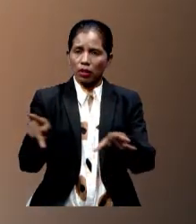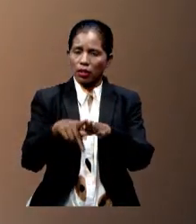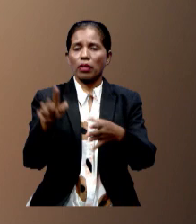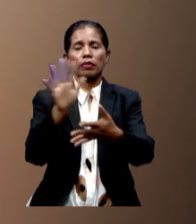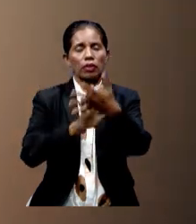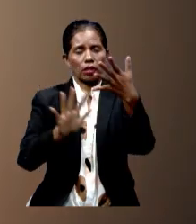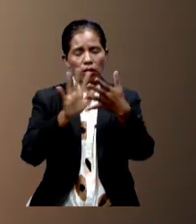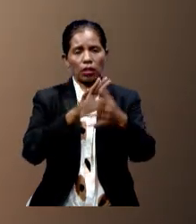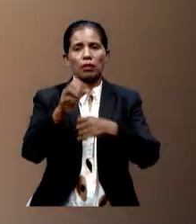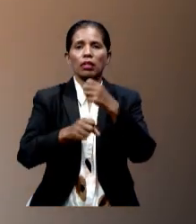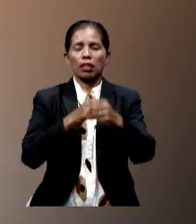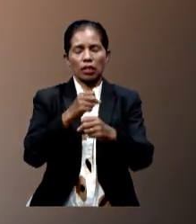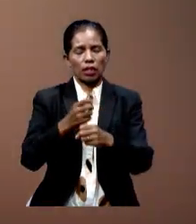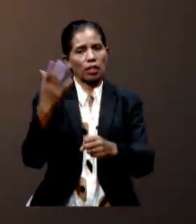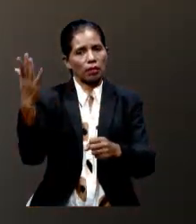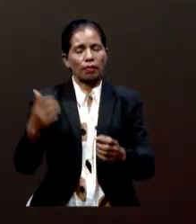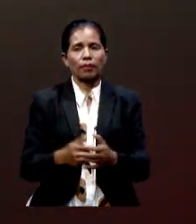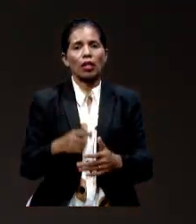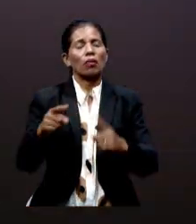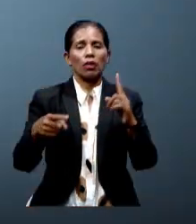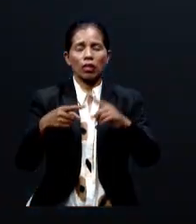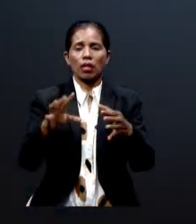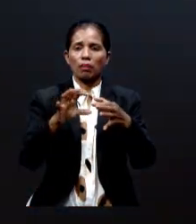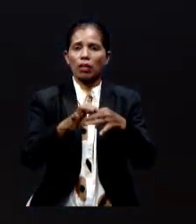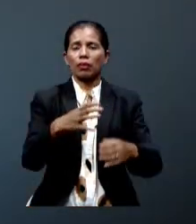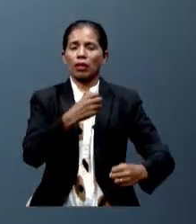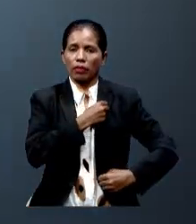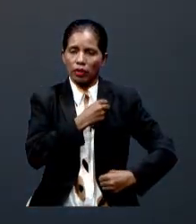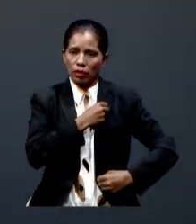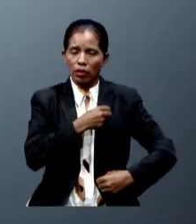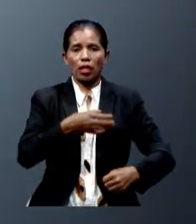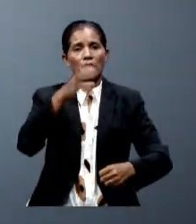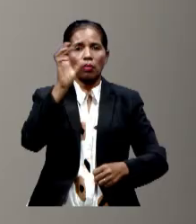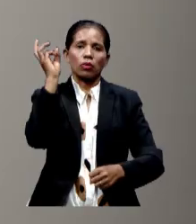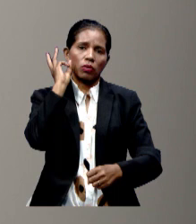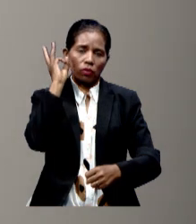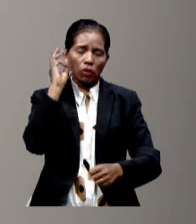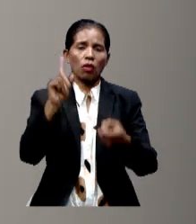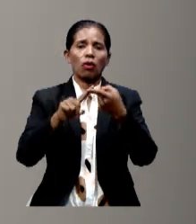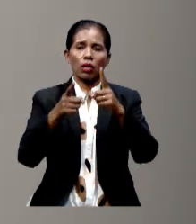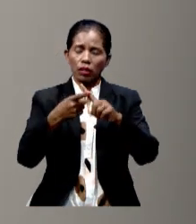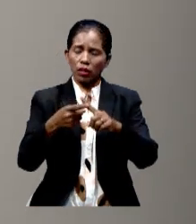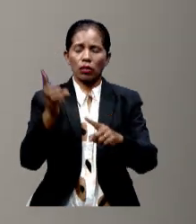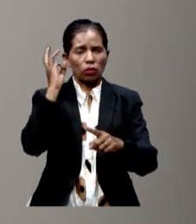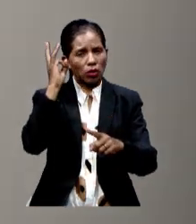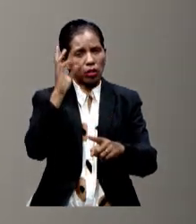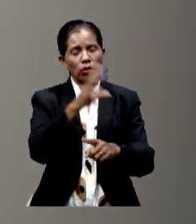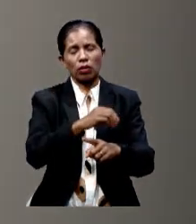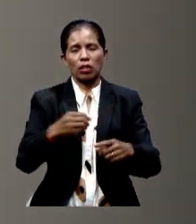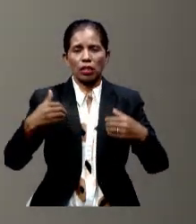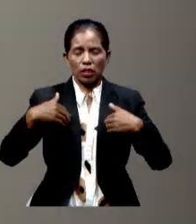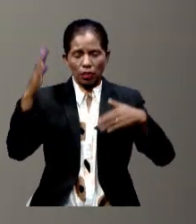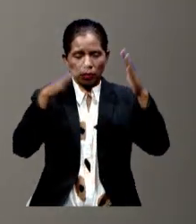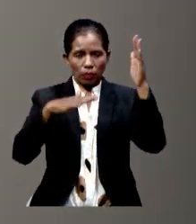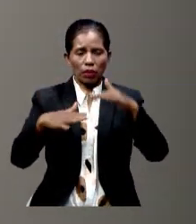celebração tinan ia area Kalora. No bem hira membro FFDT Line, remutua o colega Sira Tolanu, mostro desentendimento kik